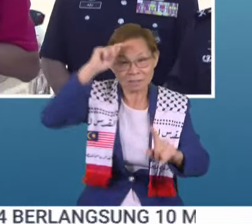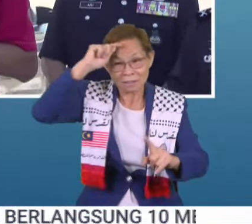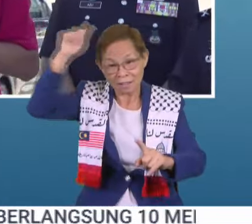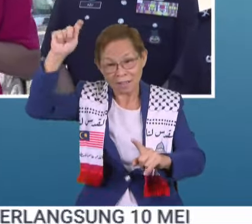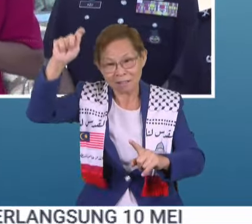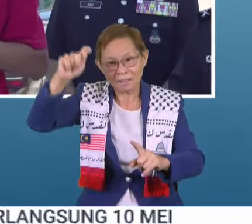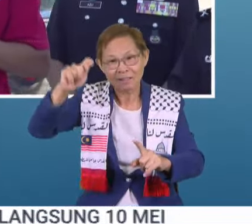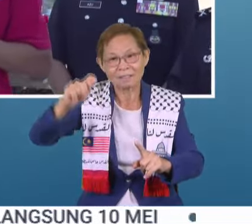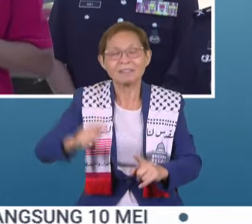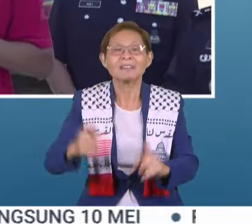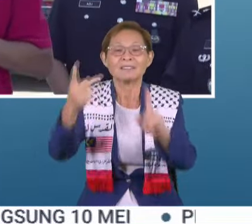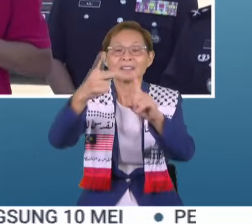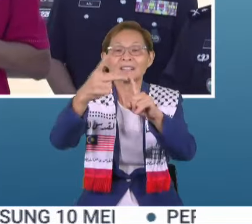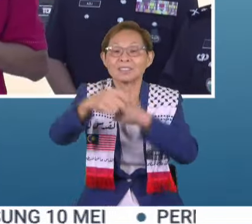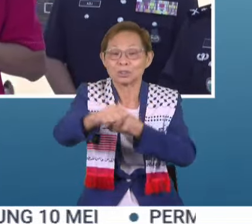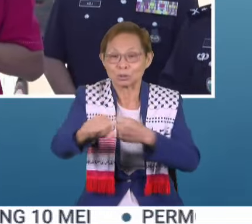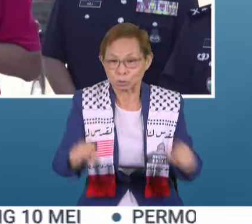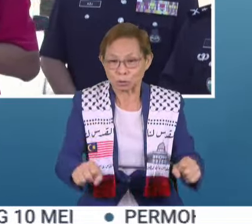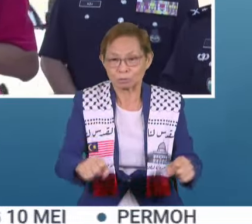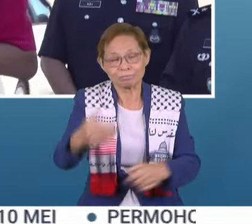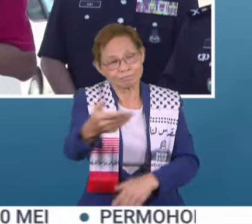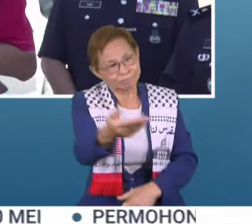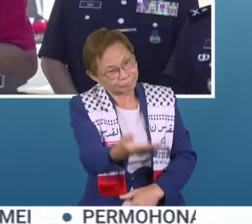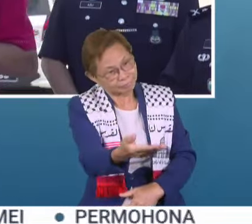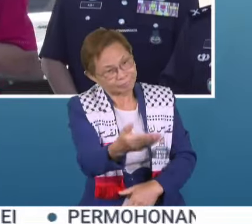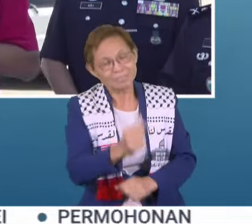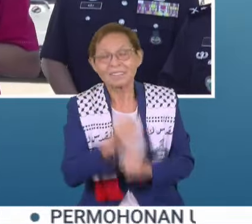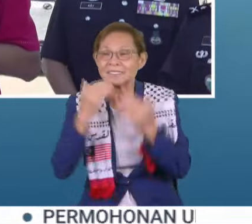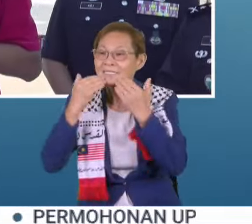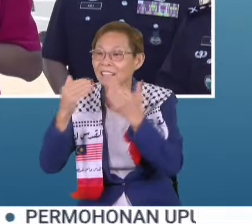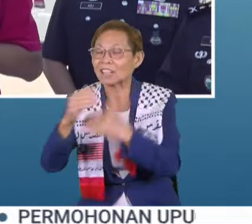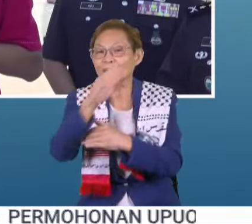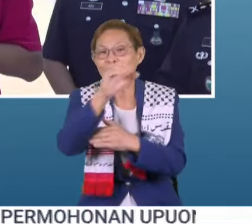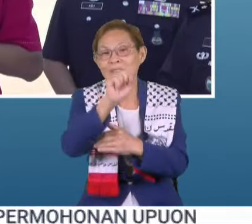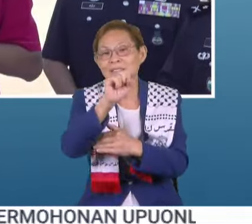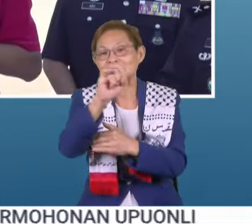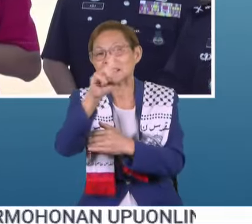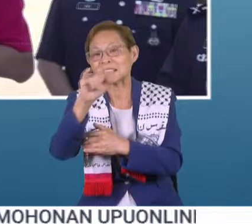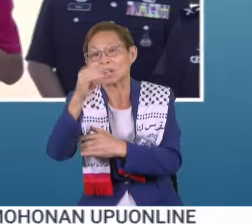Terengganu ke studio. Silakan. Terima kasih Sidi untuk perkembangan dari Terengganu.